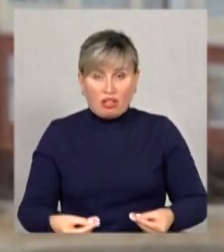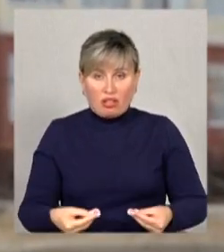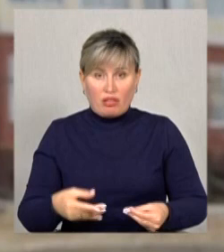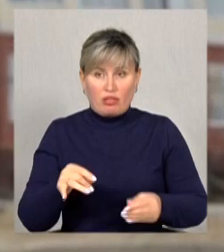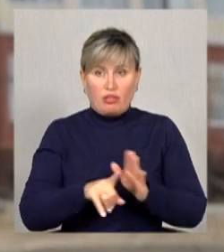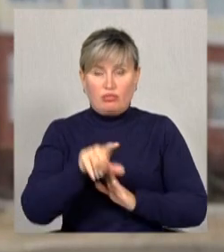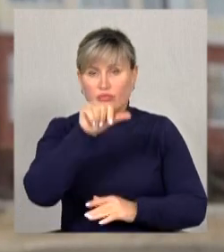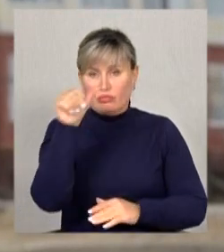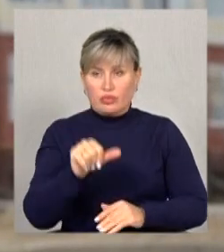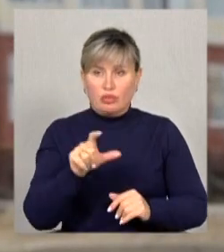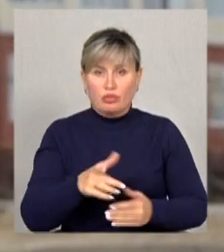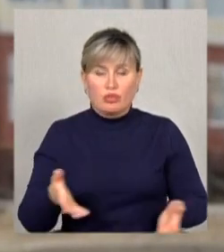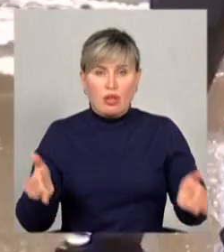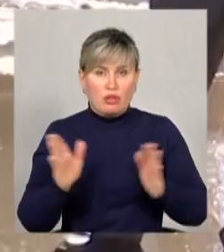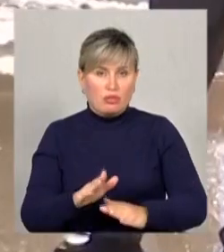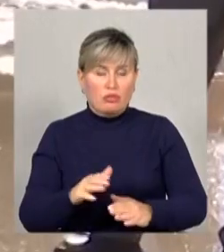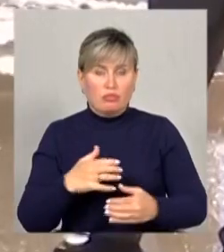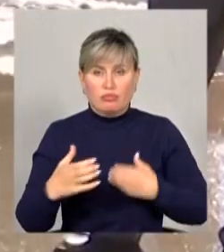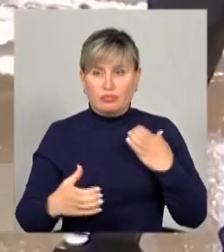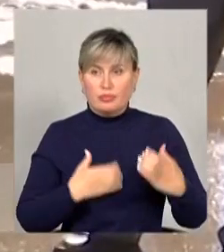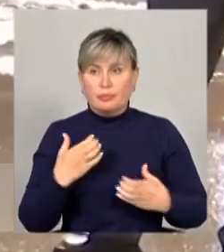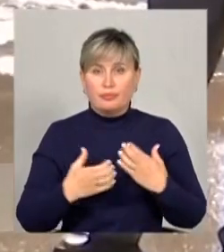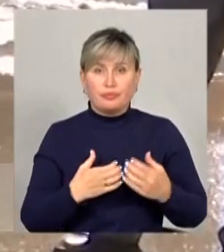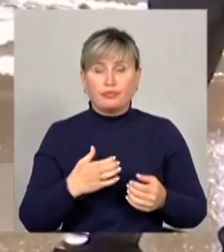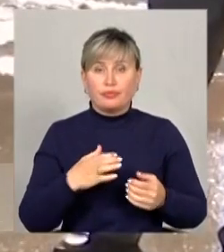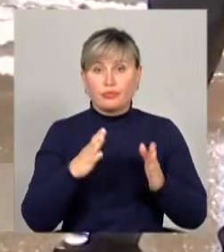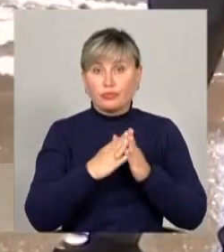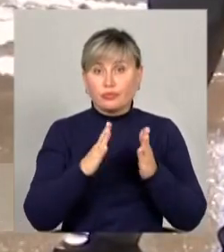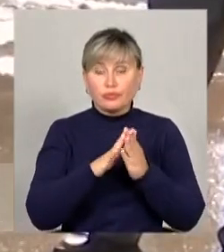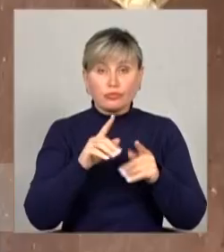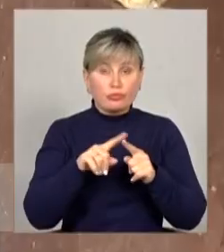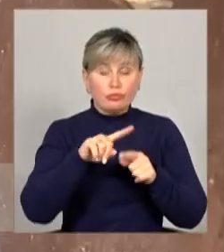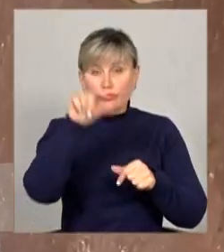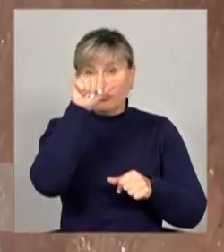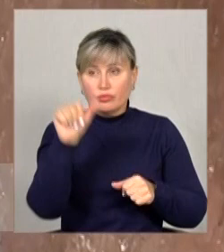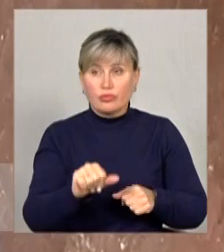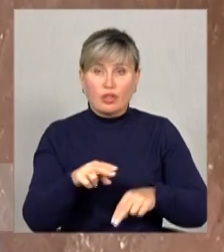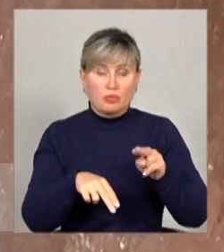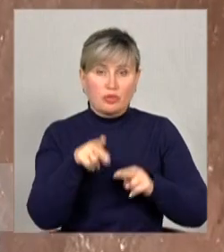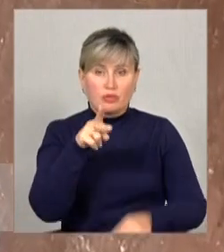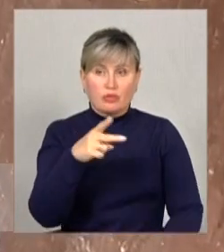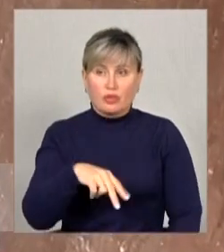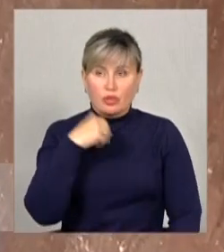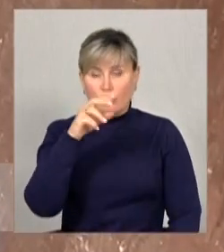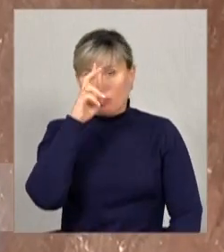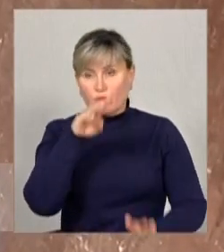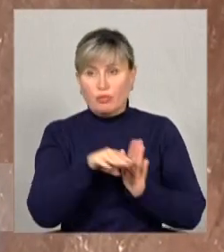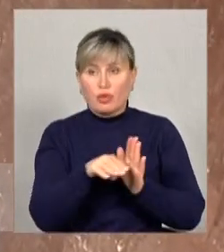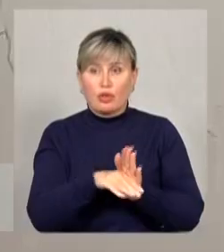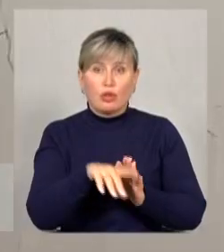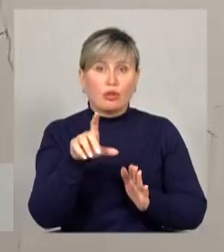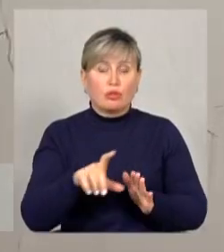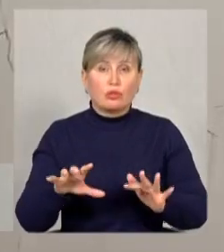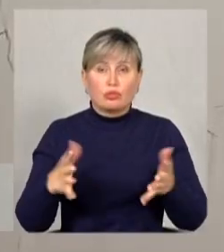боятся, что останутся под завалами. На глазах у жителей рушится дом, который построили в 2020-м по госпрограмме. Люди